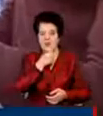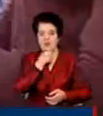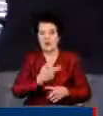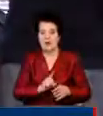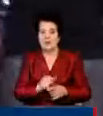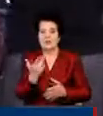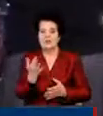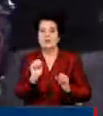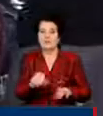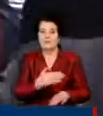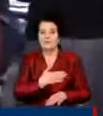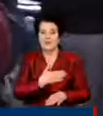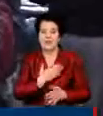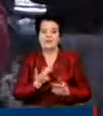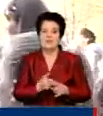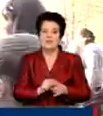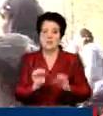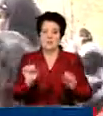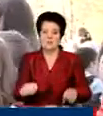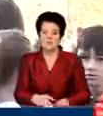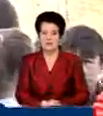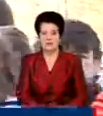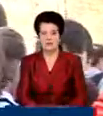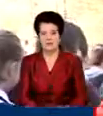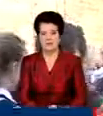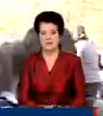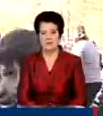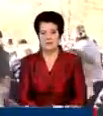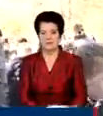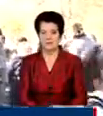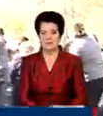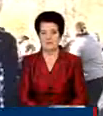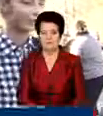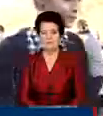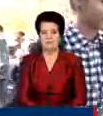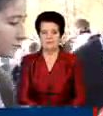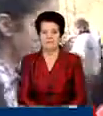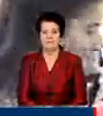îi lasă inima și cât au posibilitate.